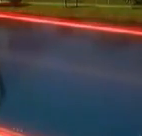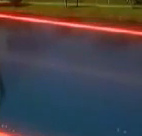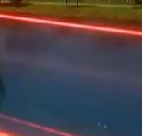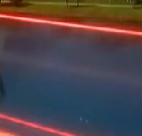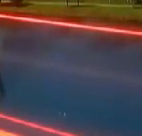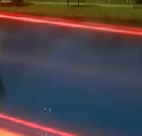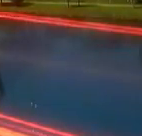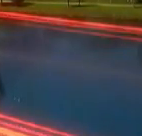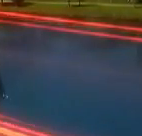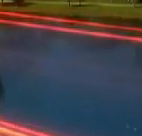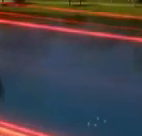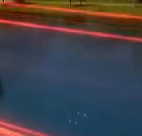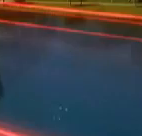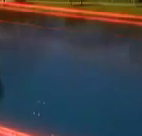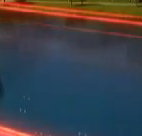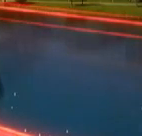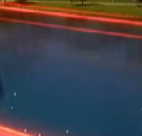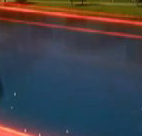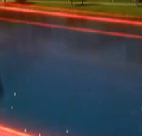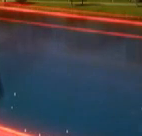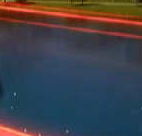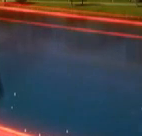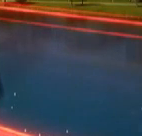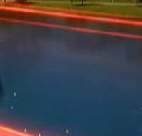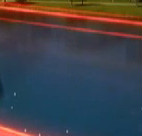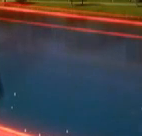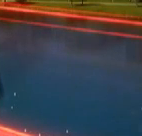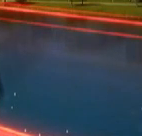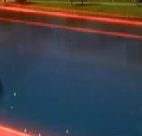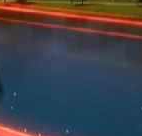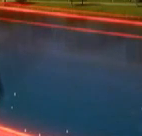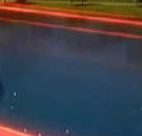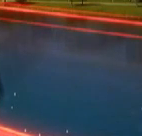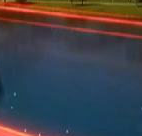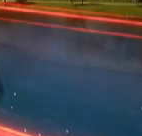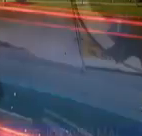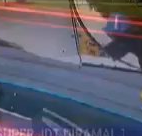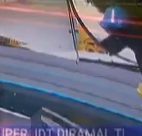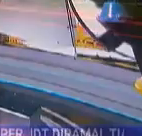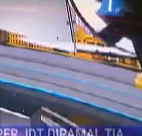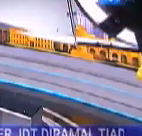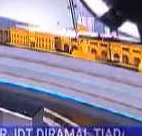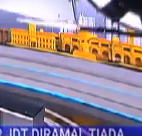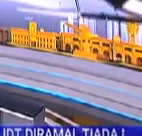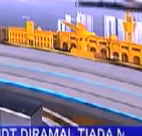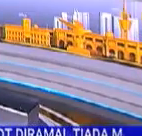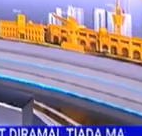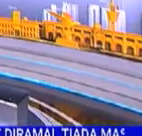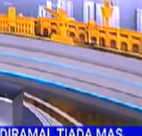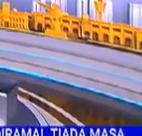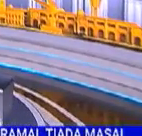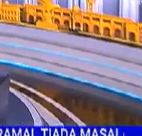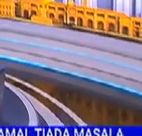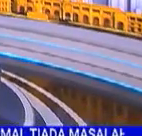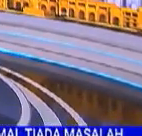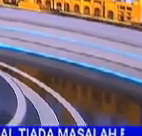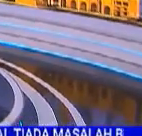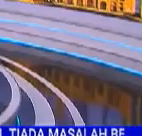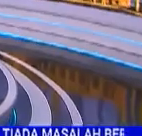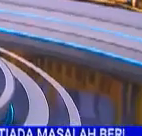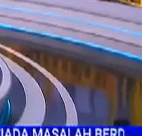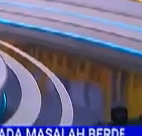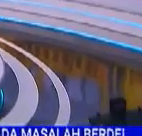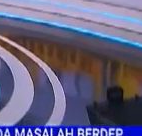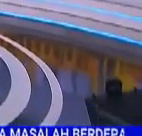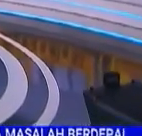e-kinerja Kemenag Kemenag Kemenag Kemenag